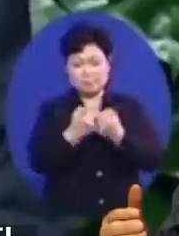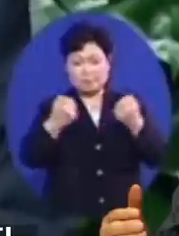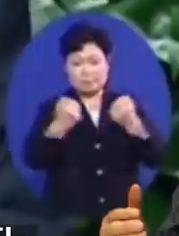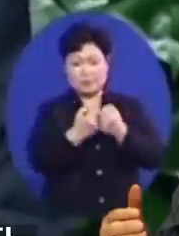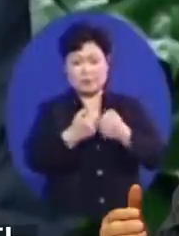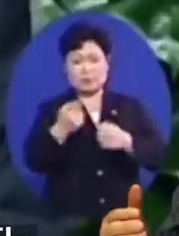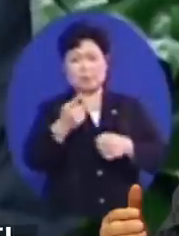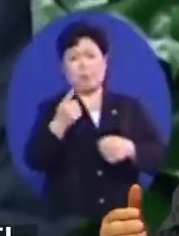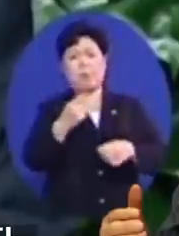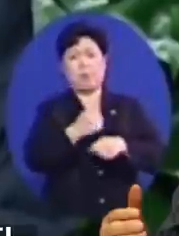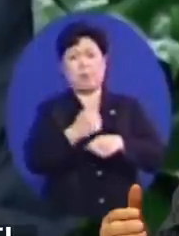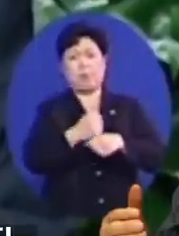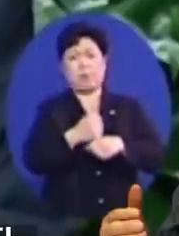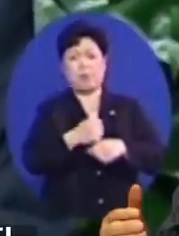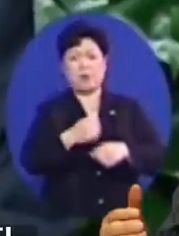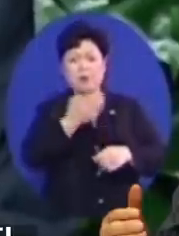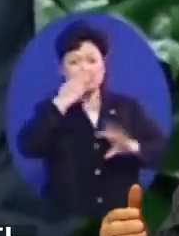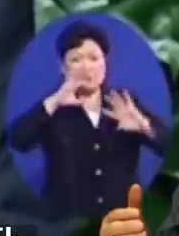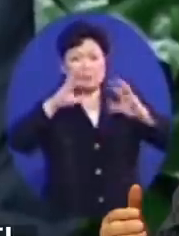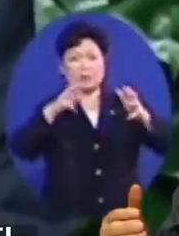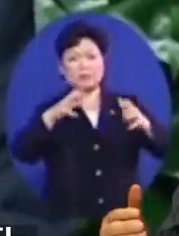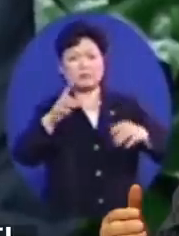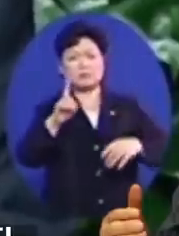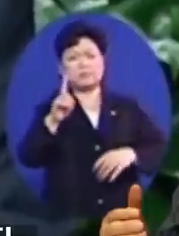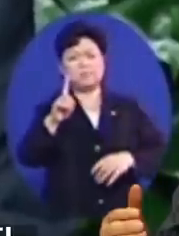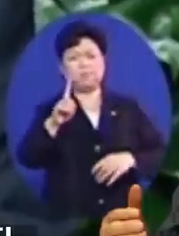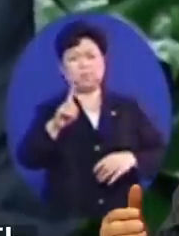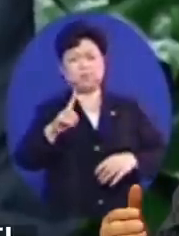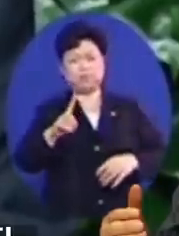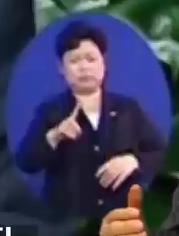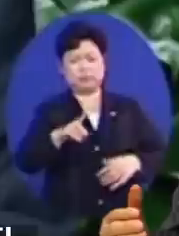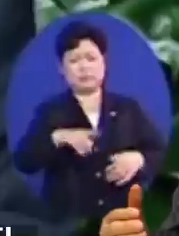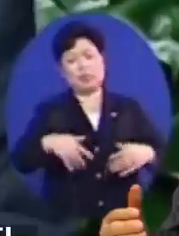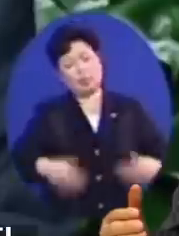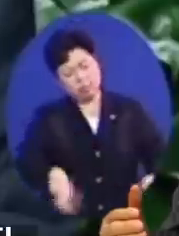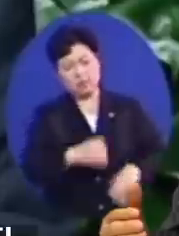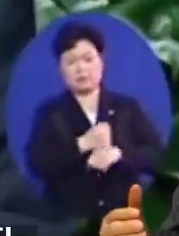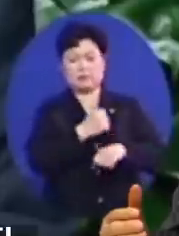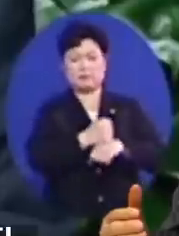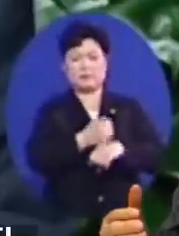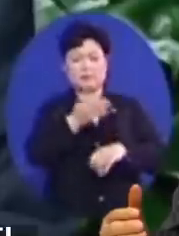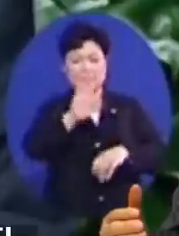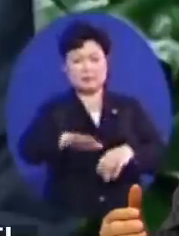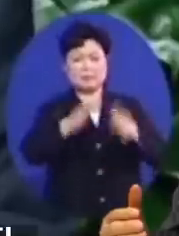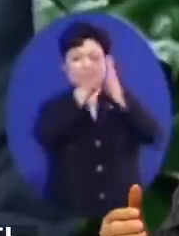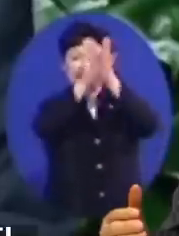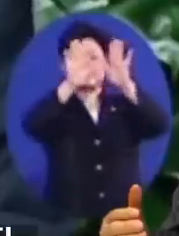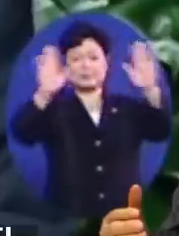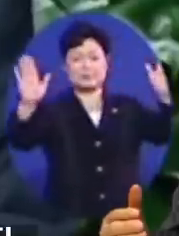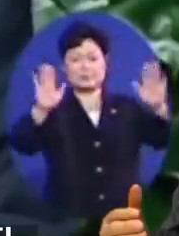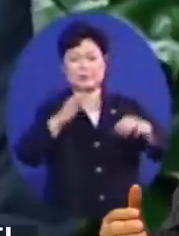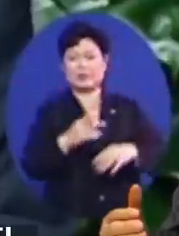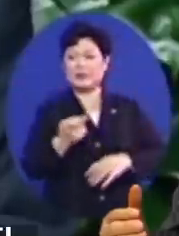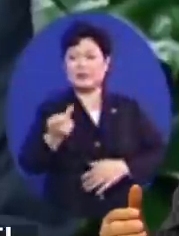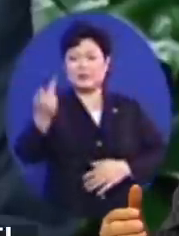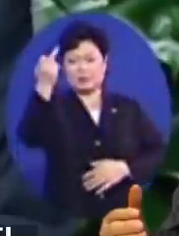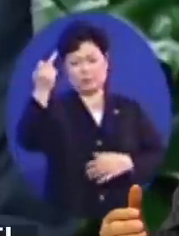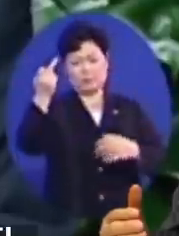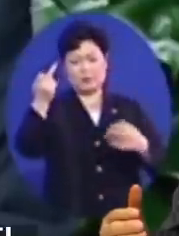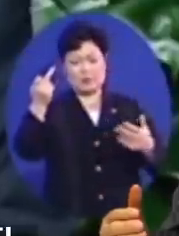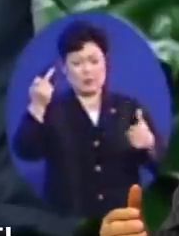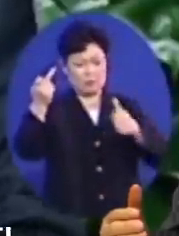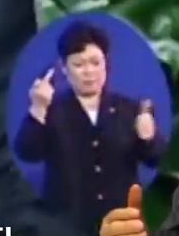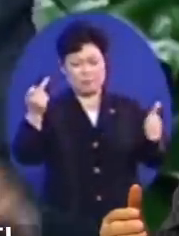상대가 됩니까? 그러나 그 이튿날 모세가 아론과 후를 데리고 산 꼭대기에 올라가서 전장터를